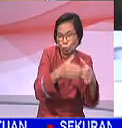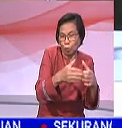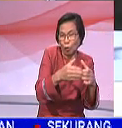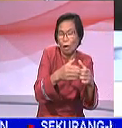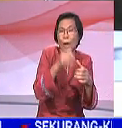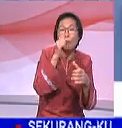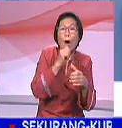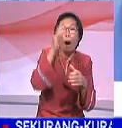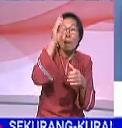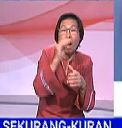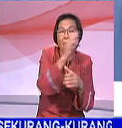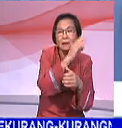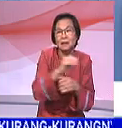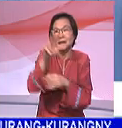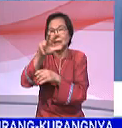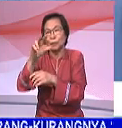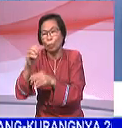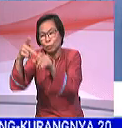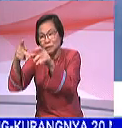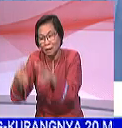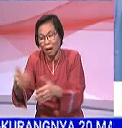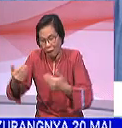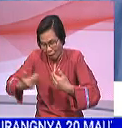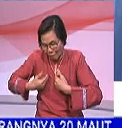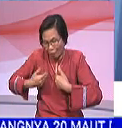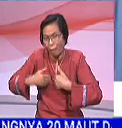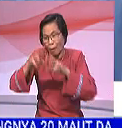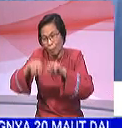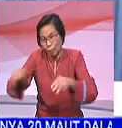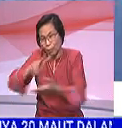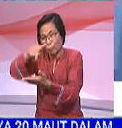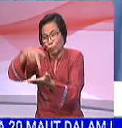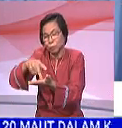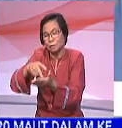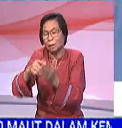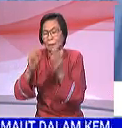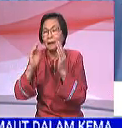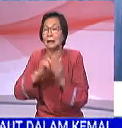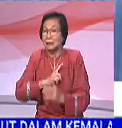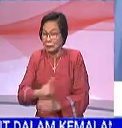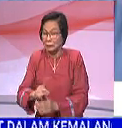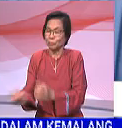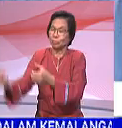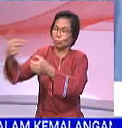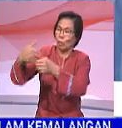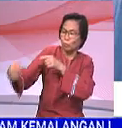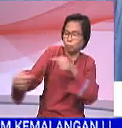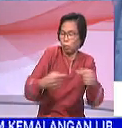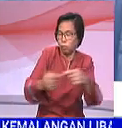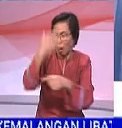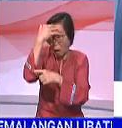Qori Dan Qoriah mereka led30 peserta terdiri daripada pelajar pusat tahfiz akan menyertai pertandingan